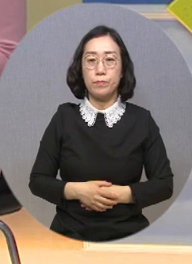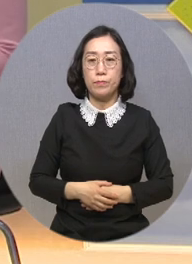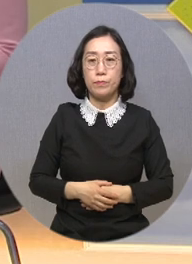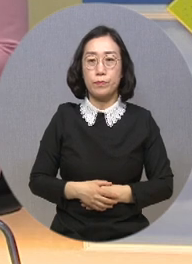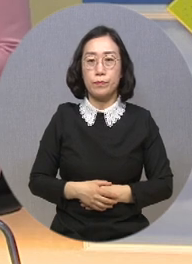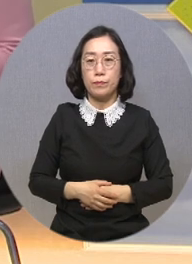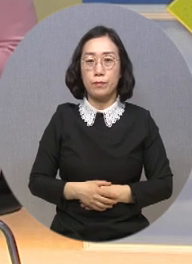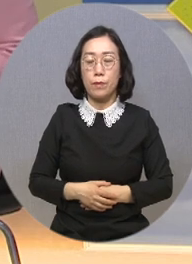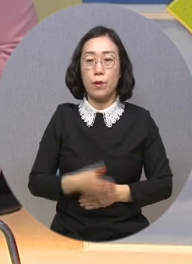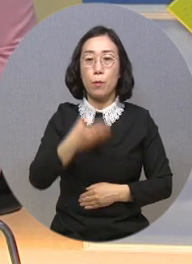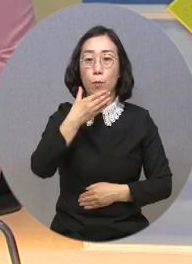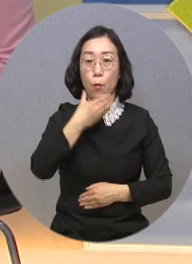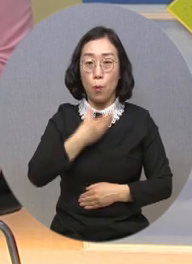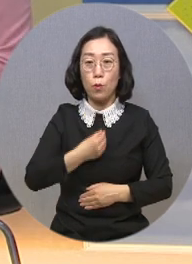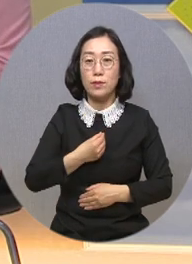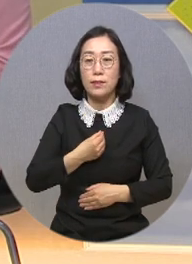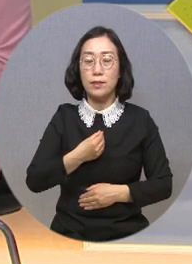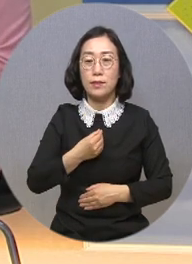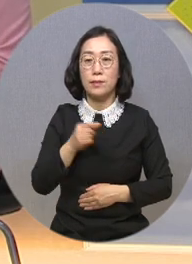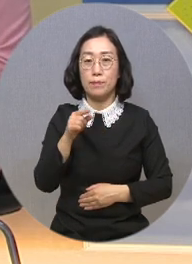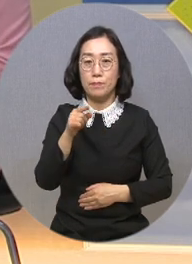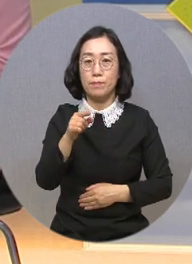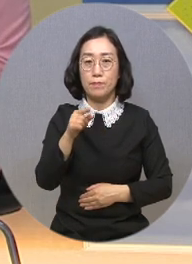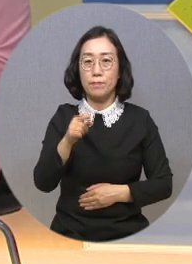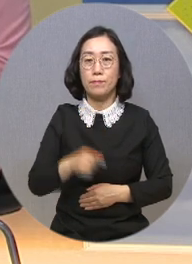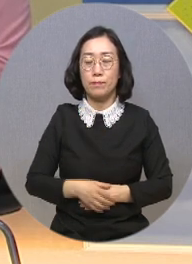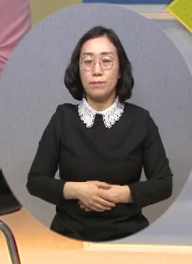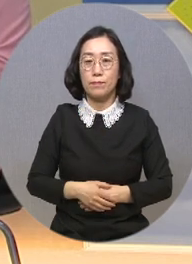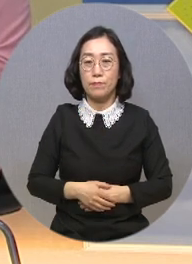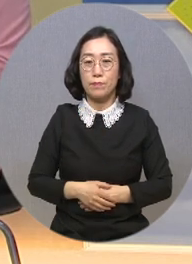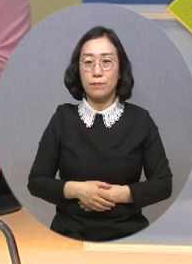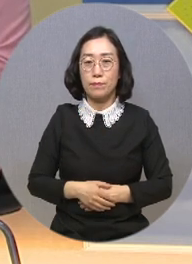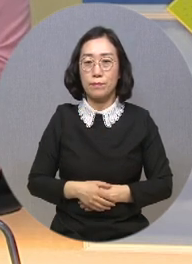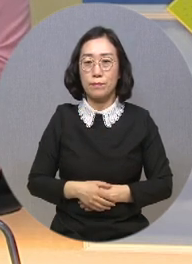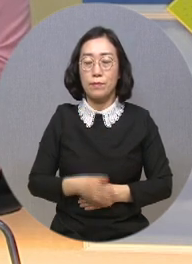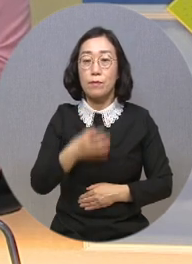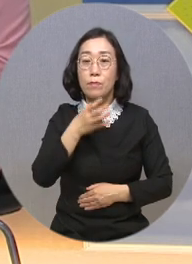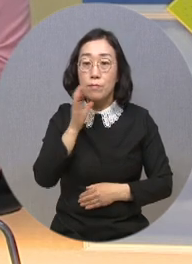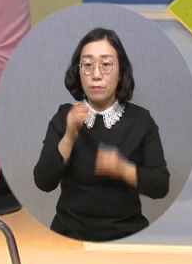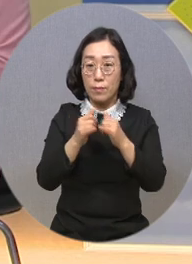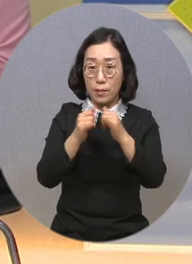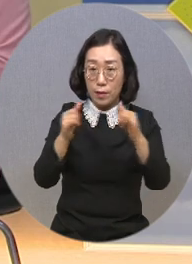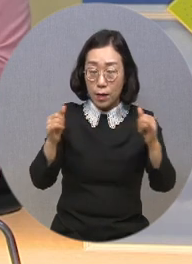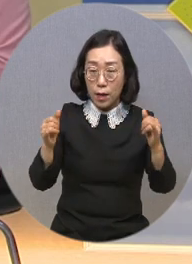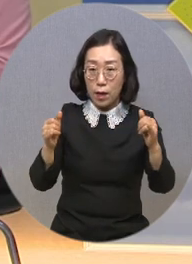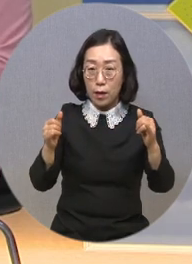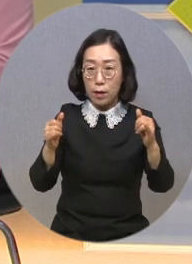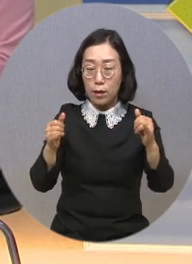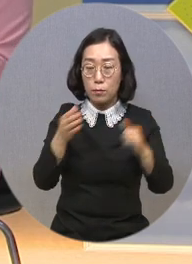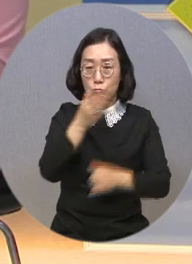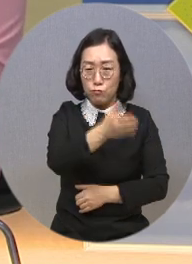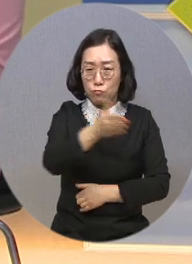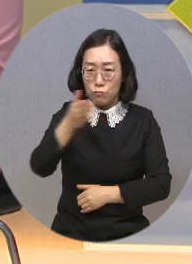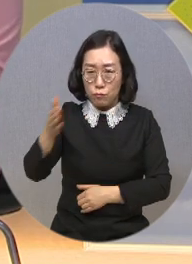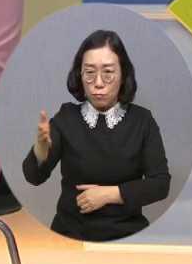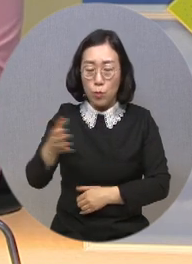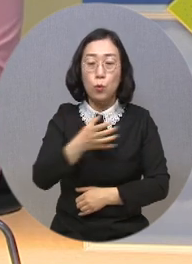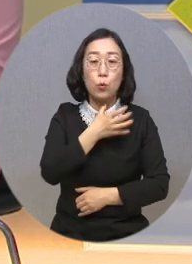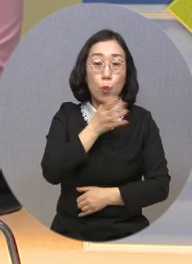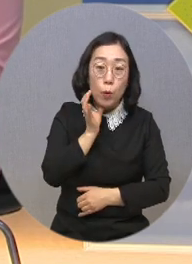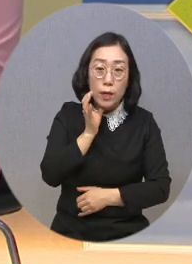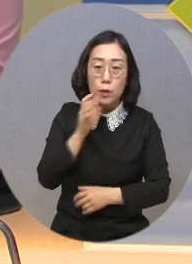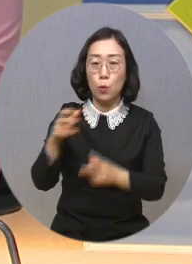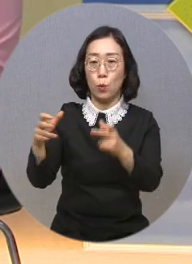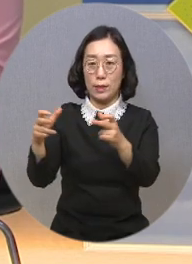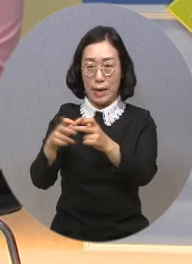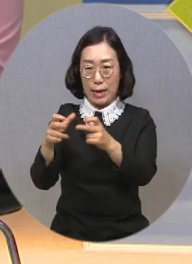일단 복지는 그 제가 볼 때 그 어르신들과 일단 두 파트로 나누면 장애인을 좀 크게